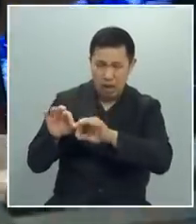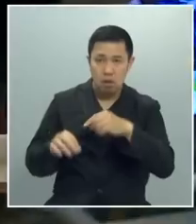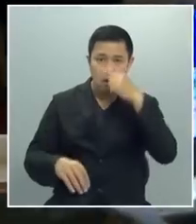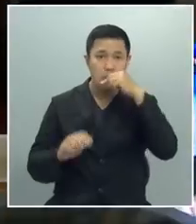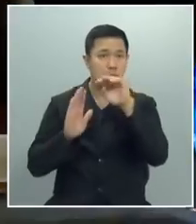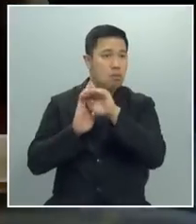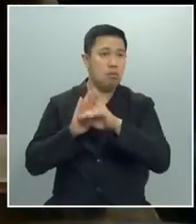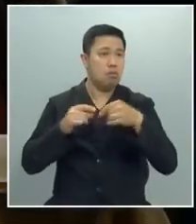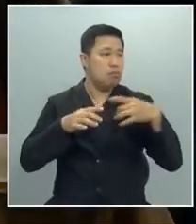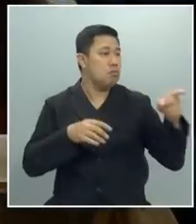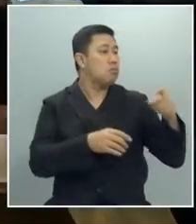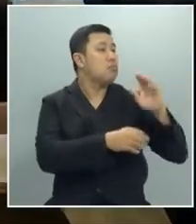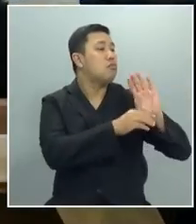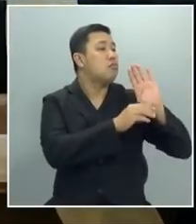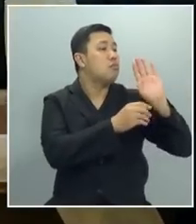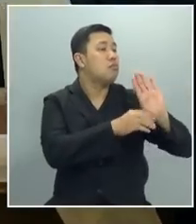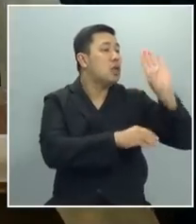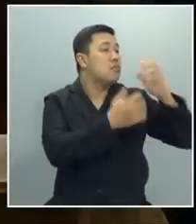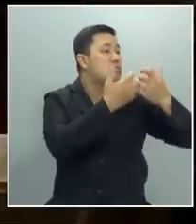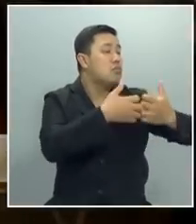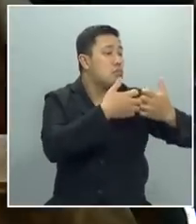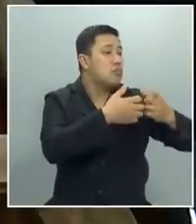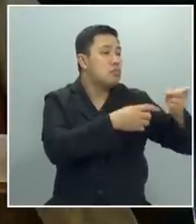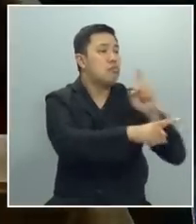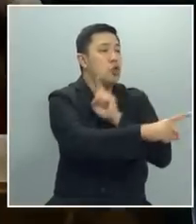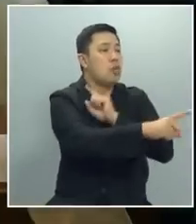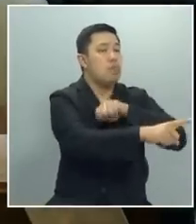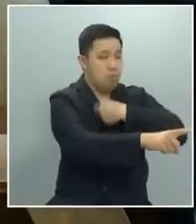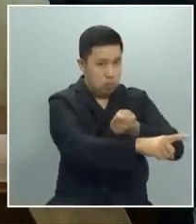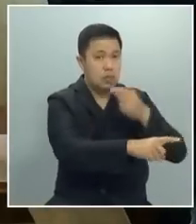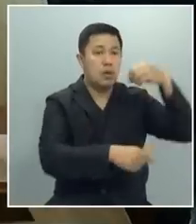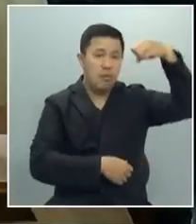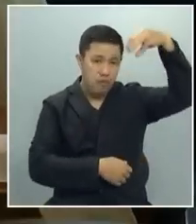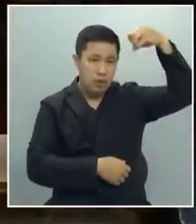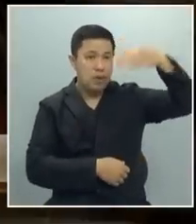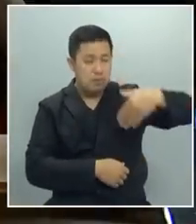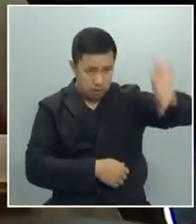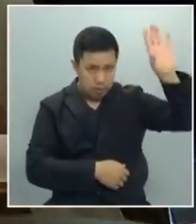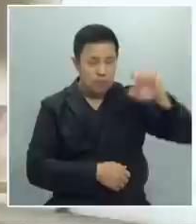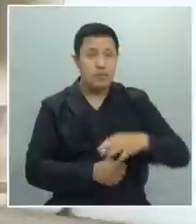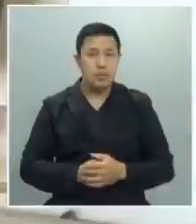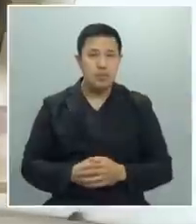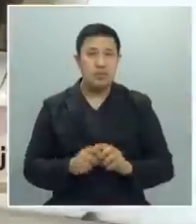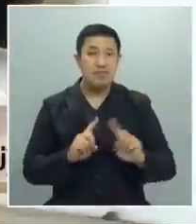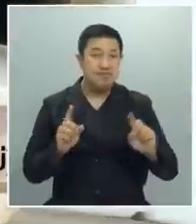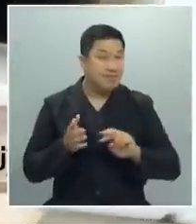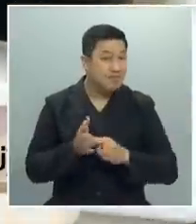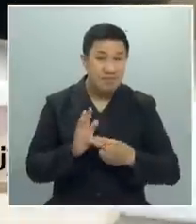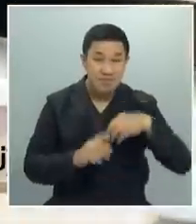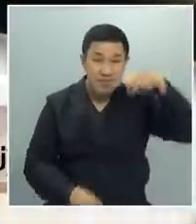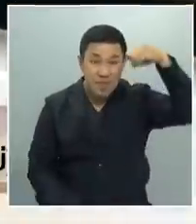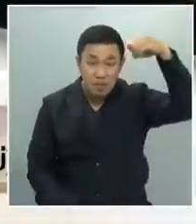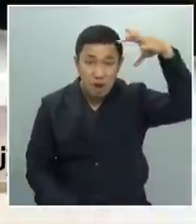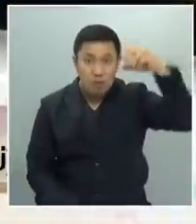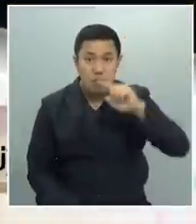ข้ามคือให้ภาคอุตสาหกรรมคุณเกรียงไกรใช้คำว่าแบกรับภาระค่าไฟของครัวเรือนซึ่งความเป็นจริงค่าไฟฟ้าควร